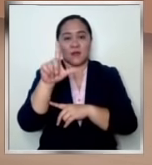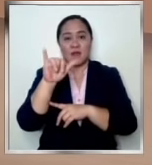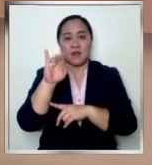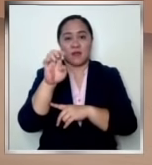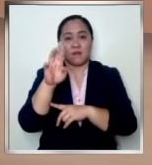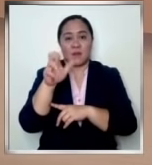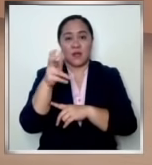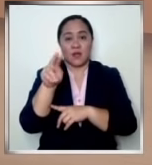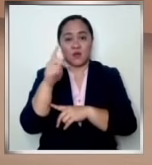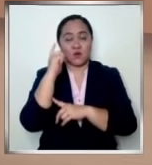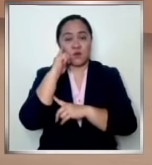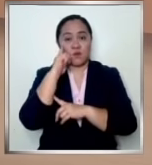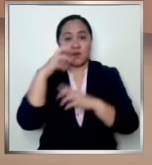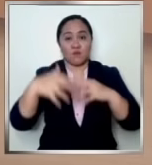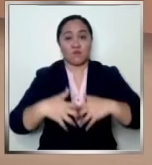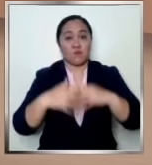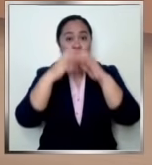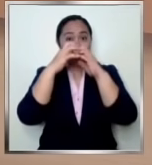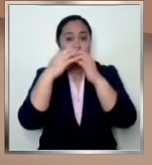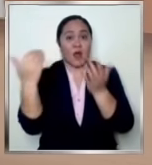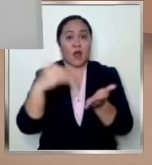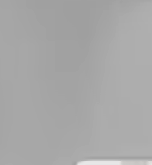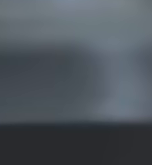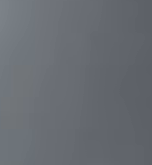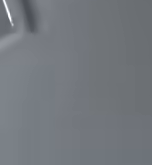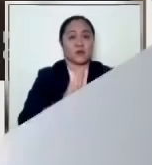lungsod. Nakatutok si Jonathan Andal.